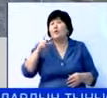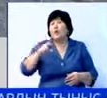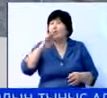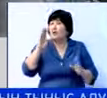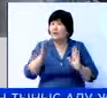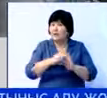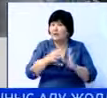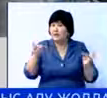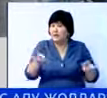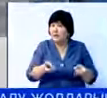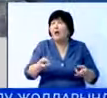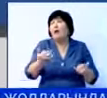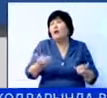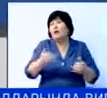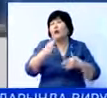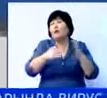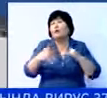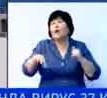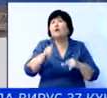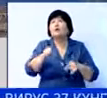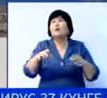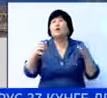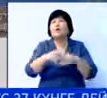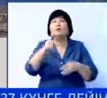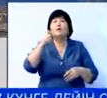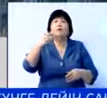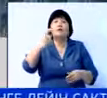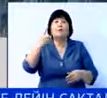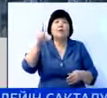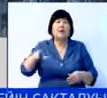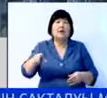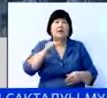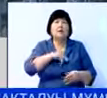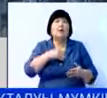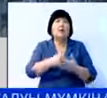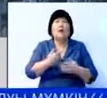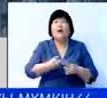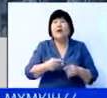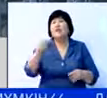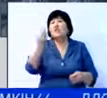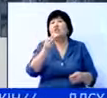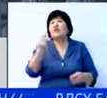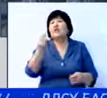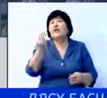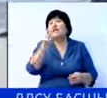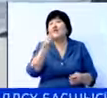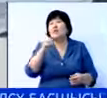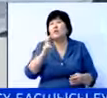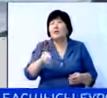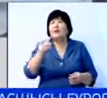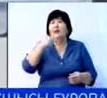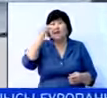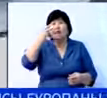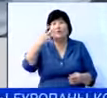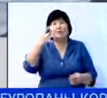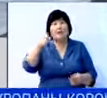жүгінбеу мүмкін емес. Қазіргі таңда құрылыс алаңында сол компанияның 121 қызметкері жұмыс істеп жатыр. Ал шиелдегі цемент зауытында қытайлық 35